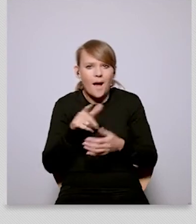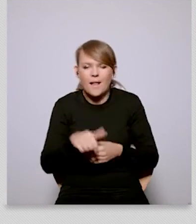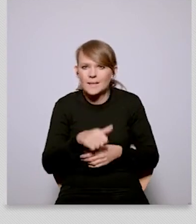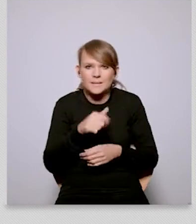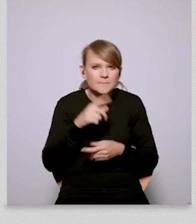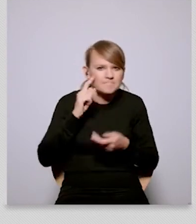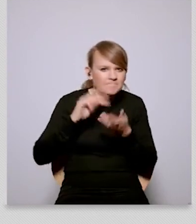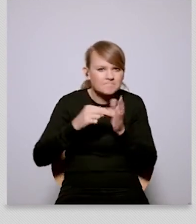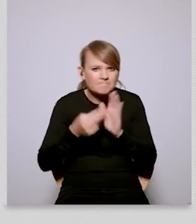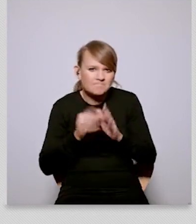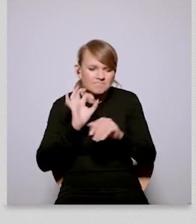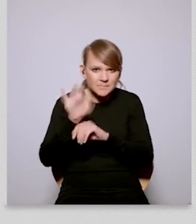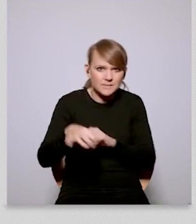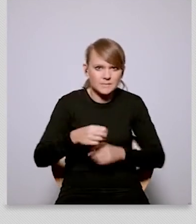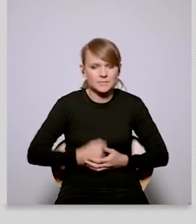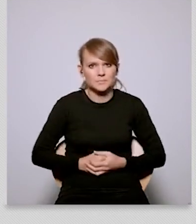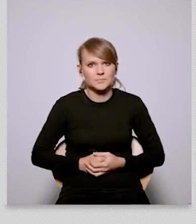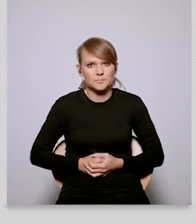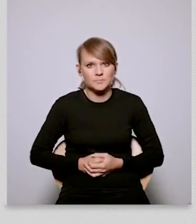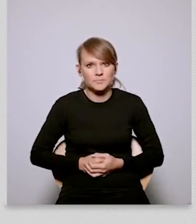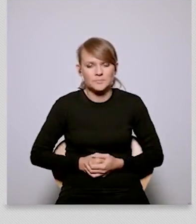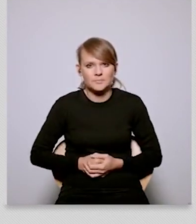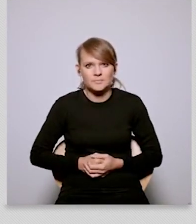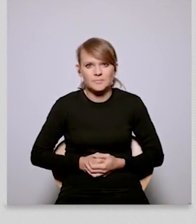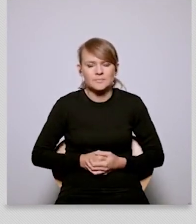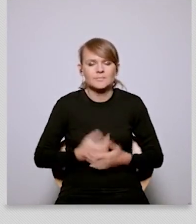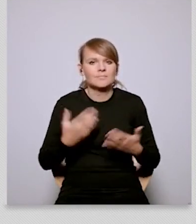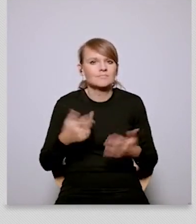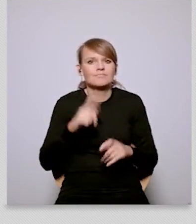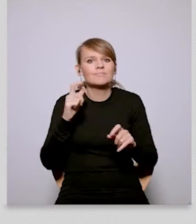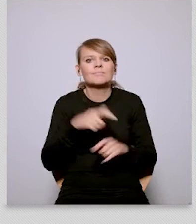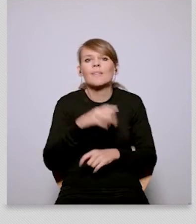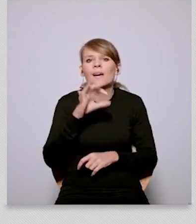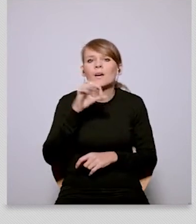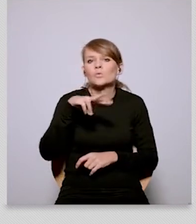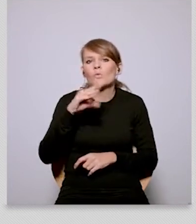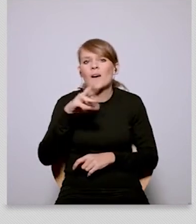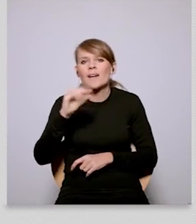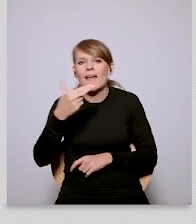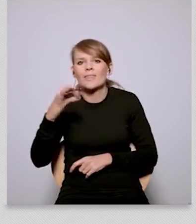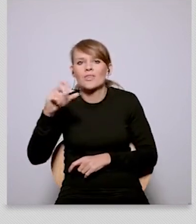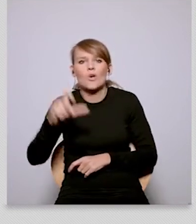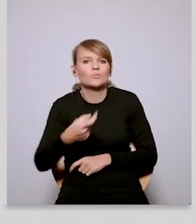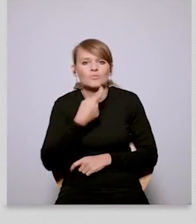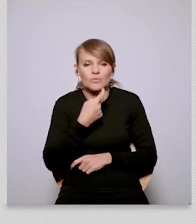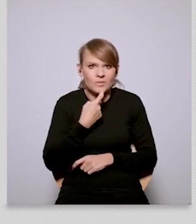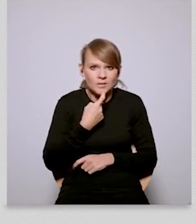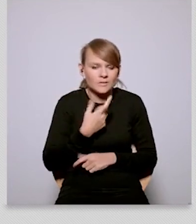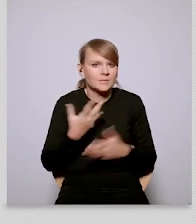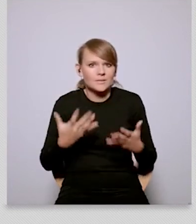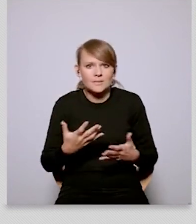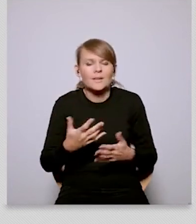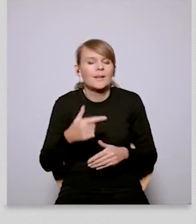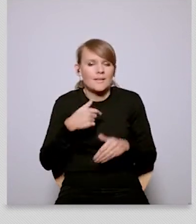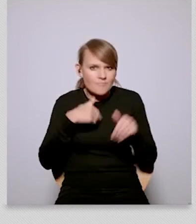ten bo suwerenność to możliwość podejmowania dokonywania wyborów kiedy jeszcze można ich